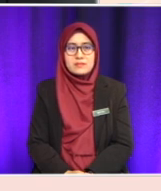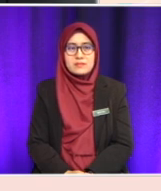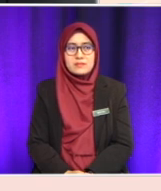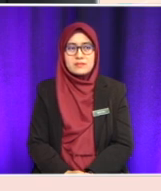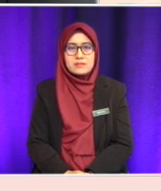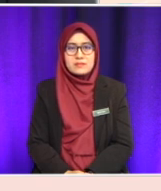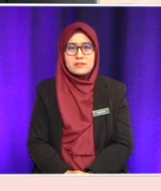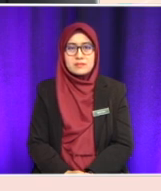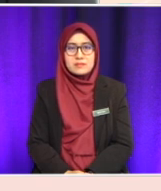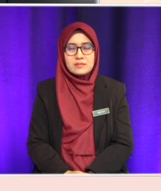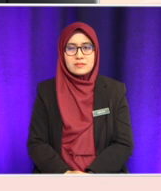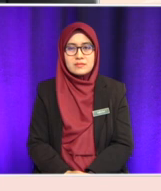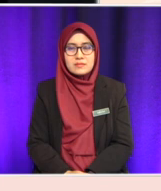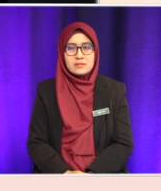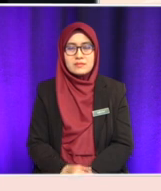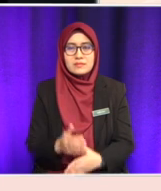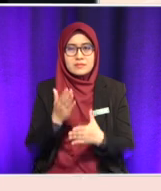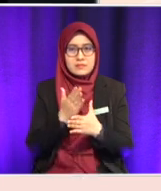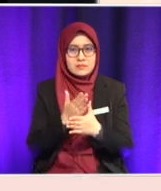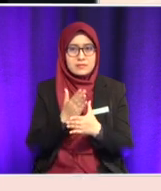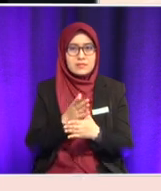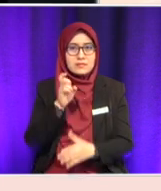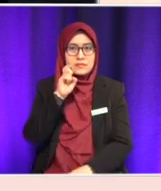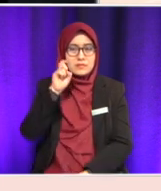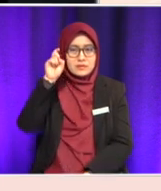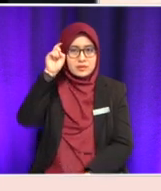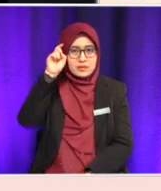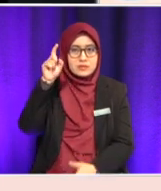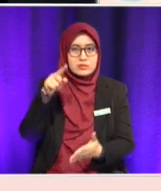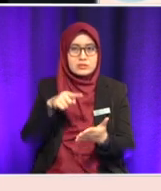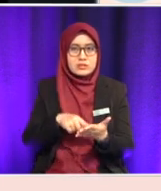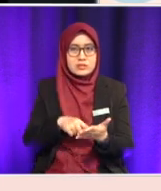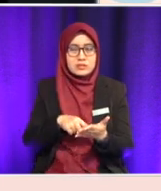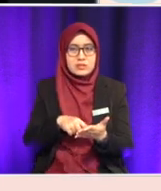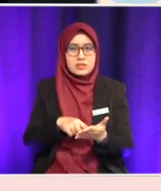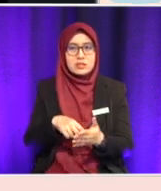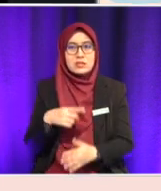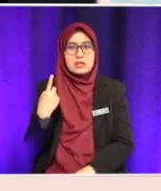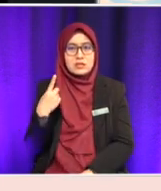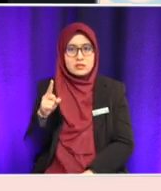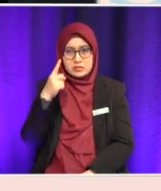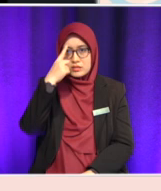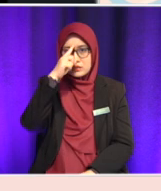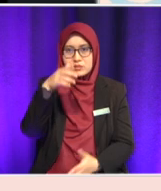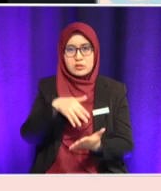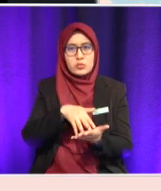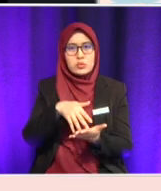dalam periodisasi sendiri untuk melemahkan orang-orang minjam ke WMP